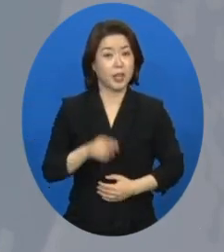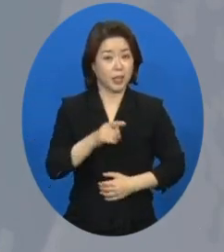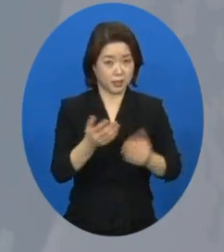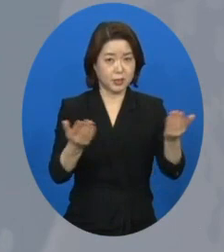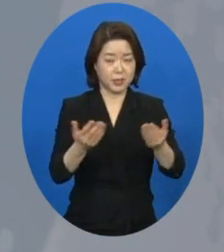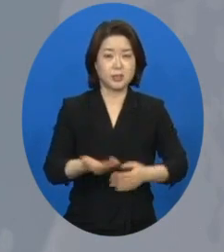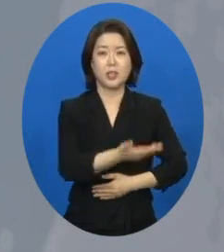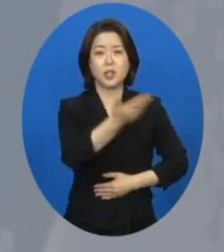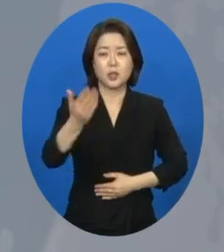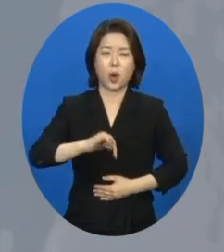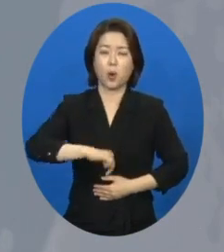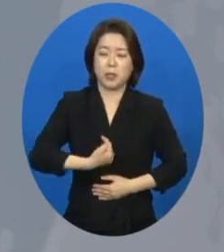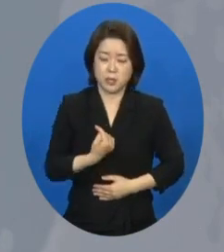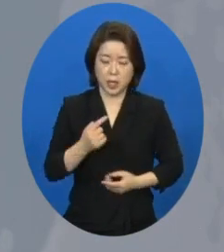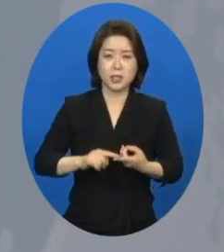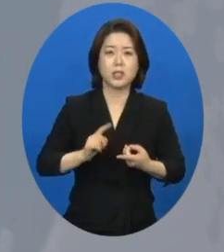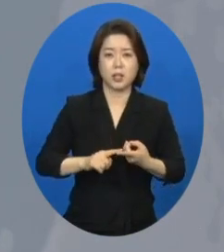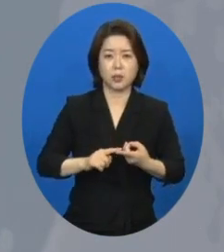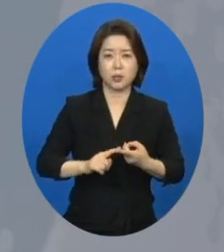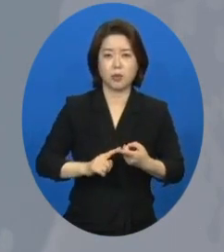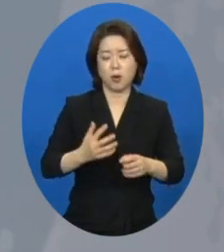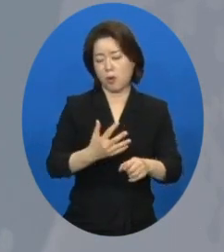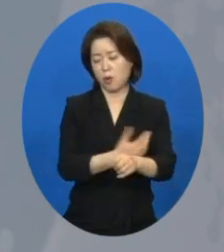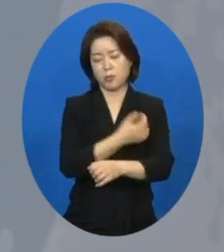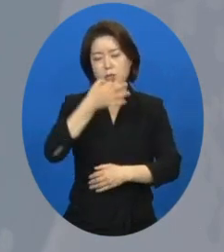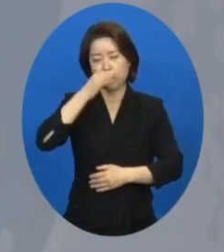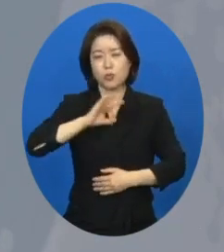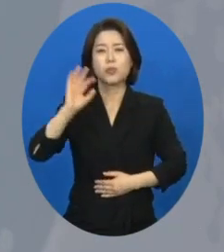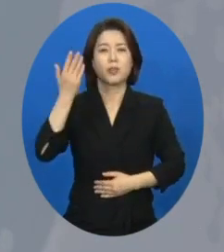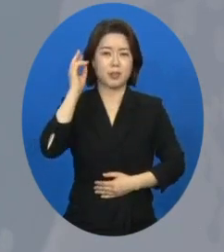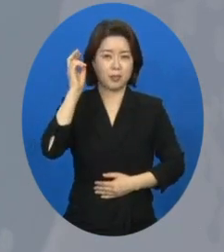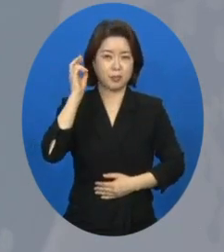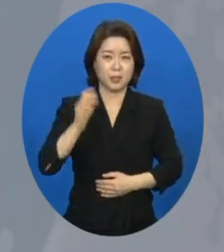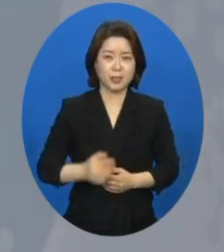일은 여러분 자신에게도 엄청난 유익이 되실 겁니다.